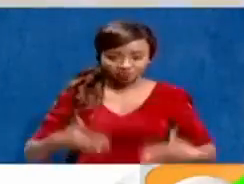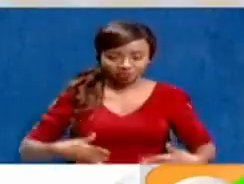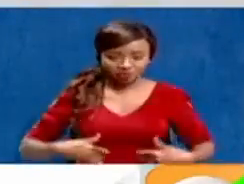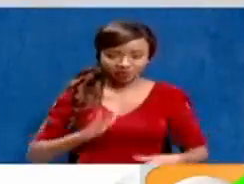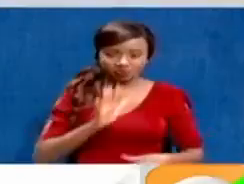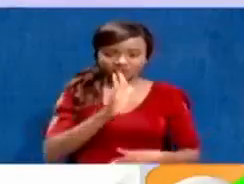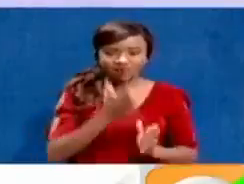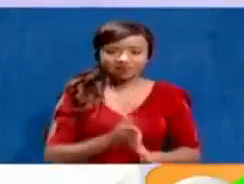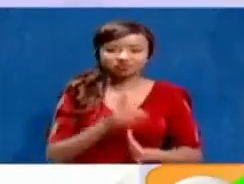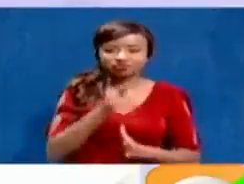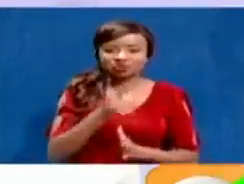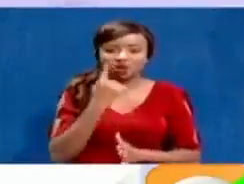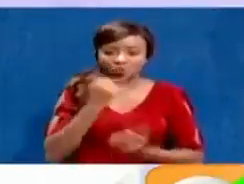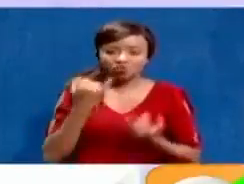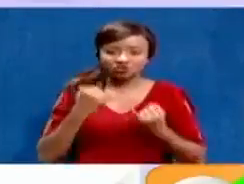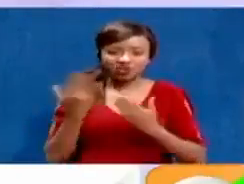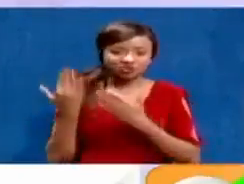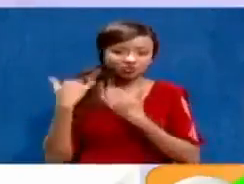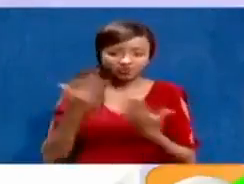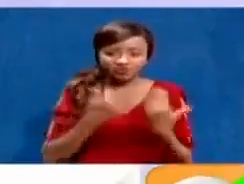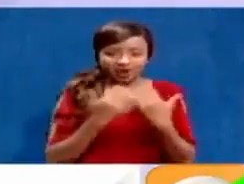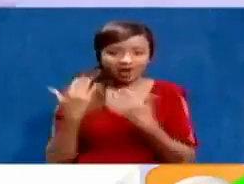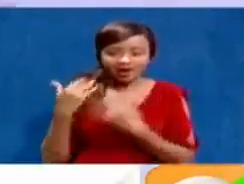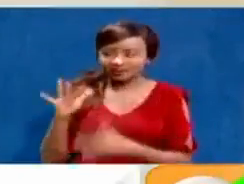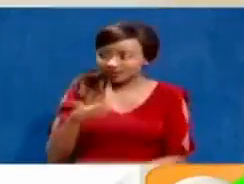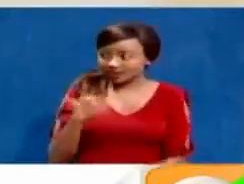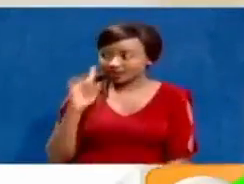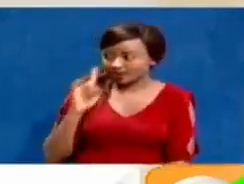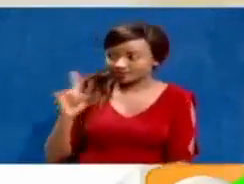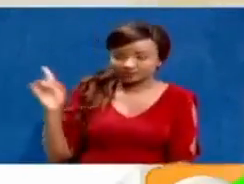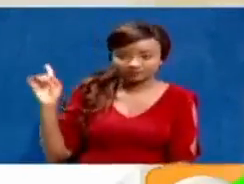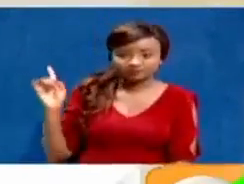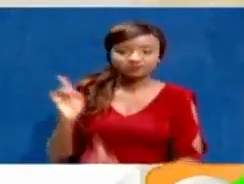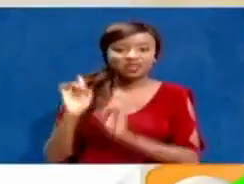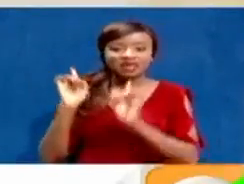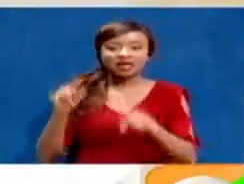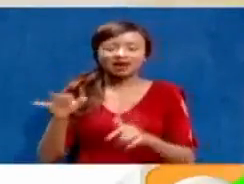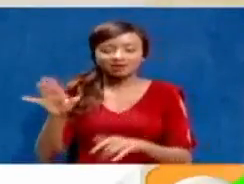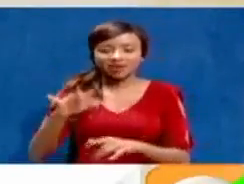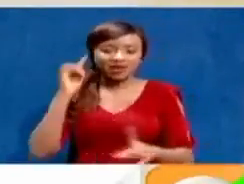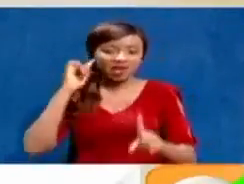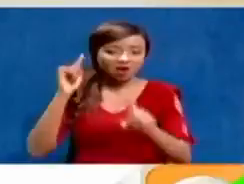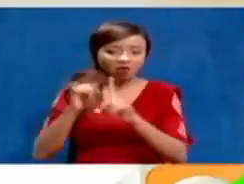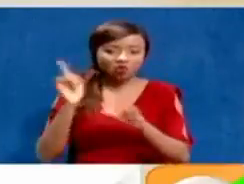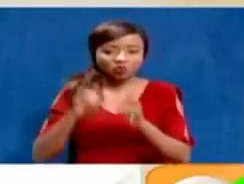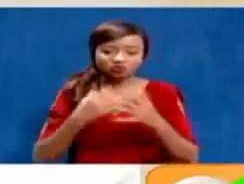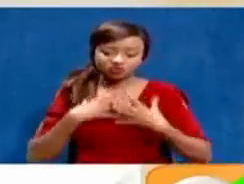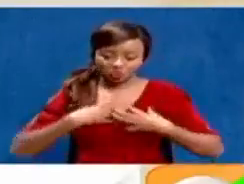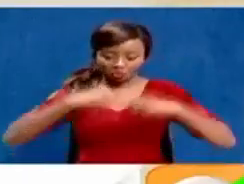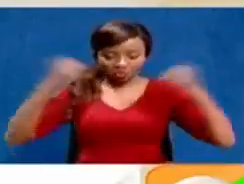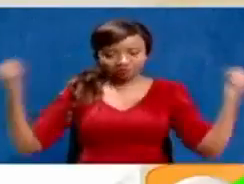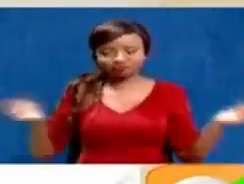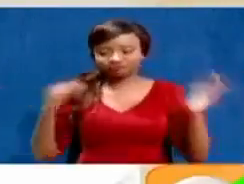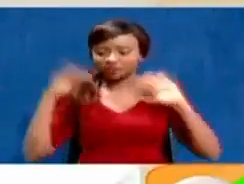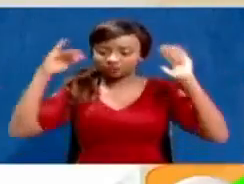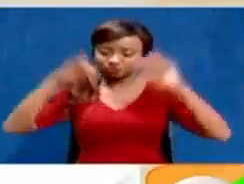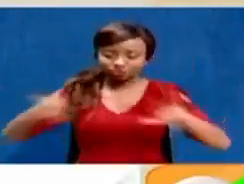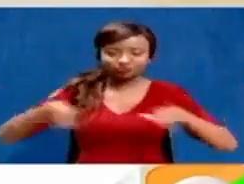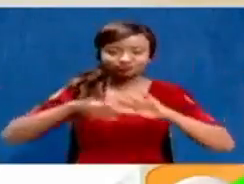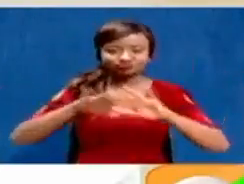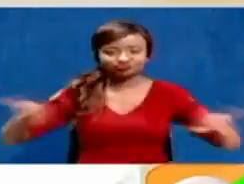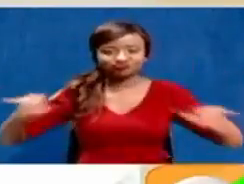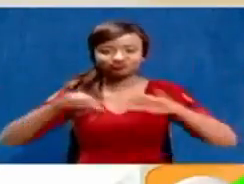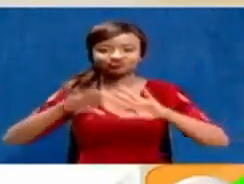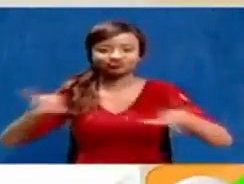akioga katika bwawa hili lililoachwa baada ya ujenzi wa barabara. Alifika tu mwenyewe akatoa manguo na akaingia